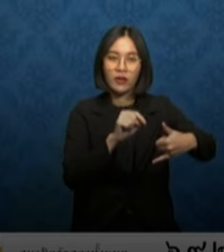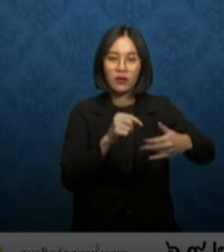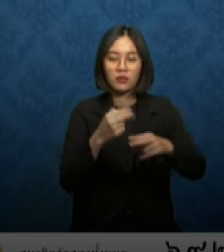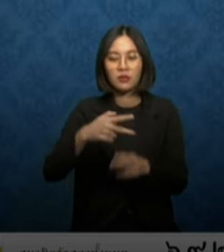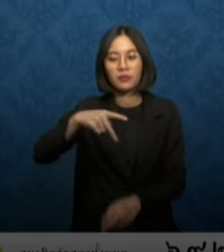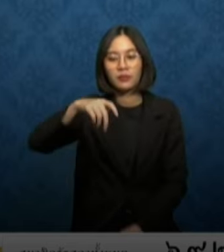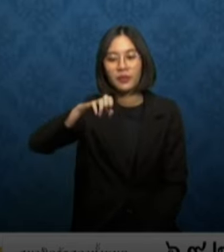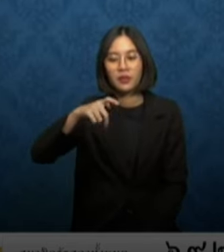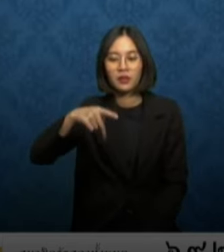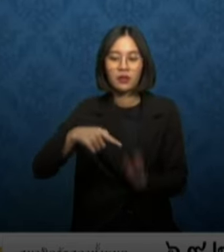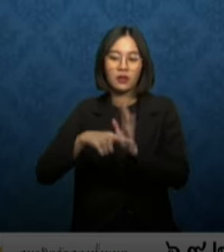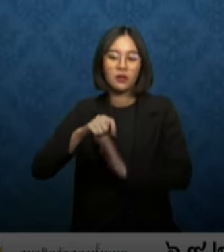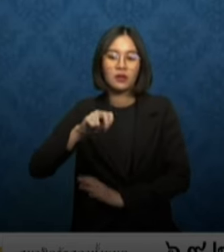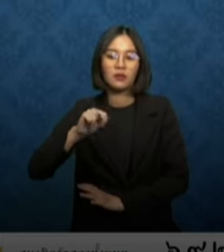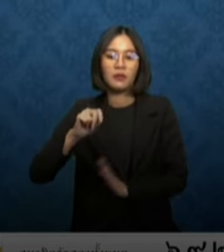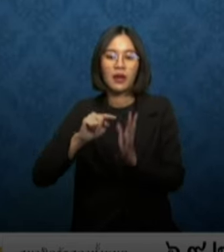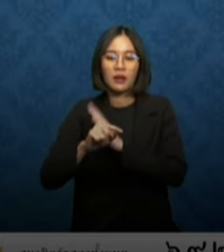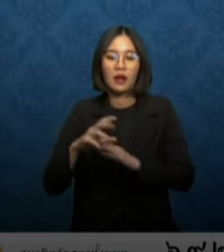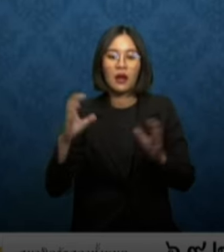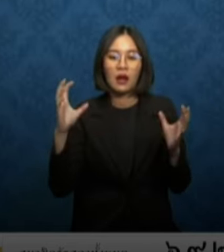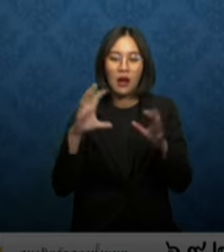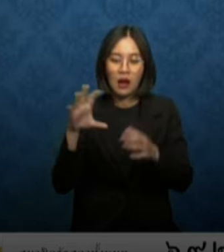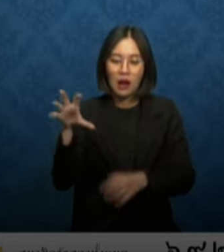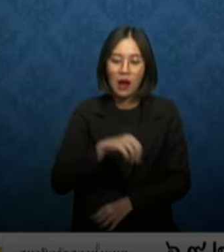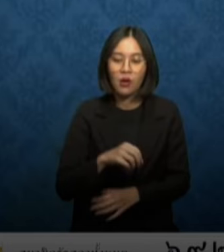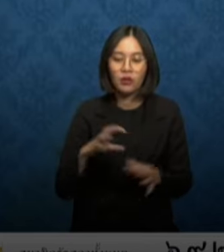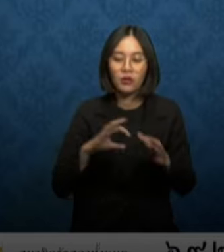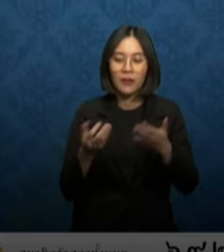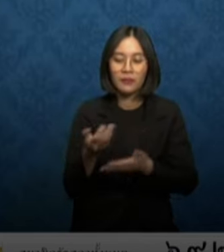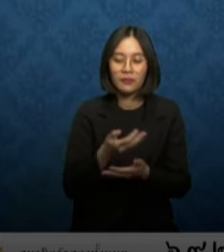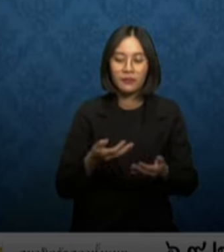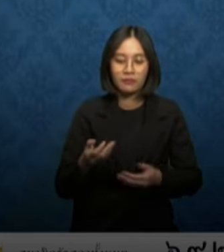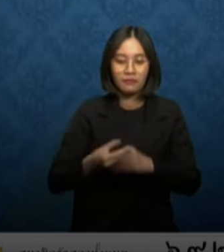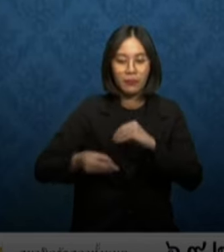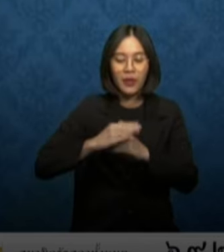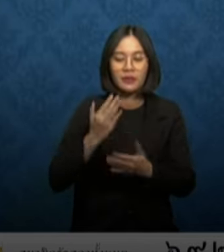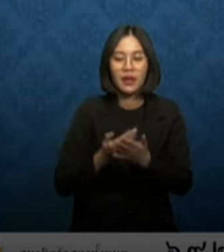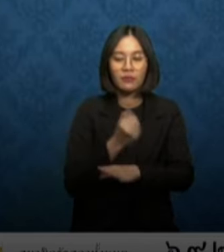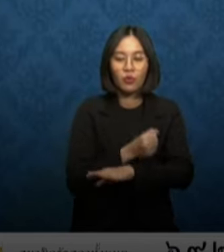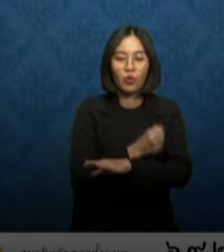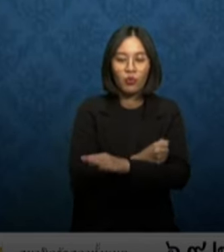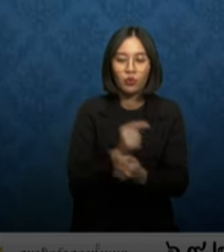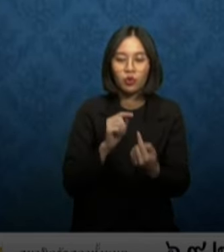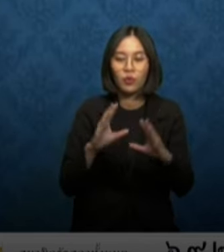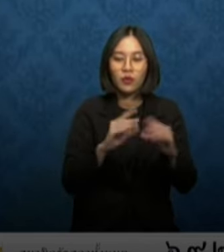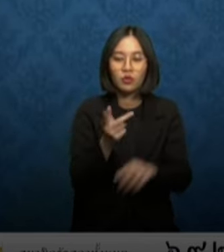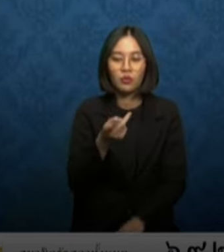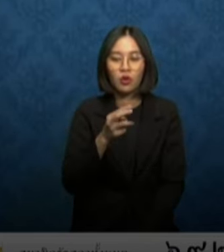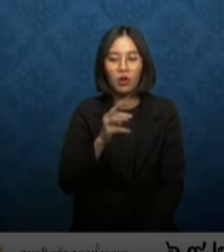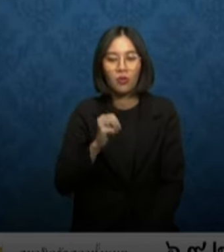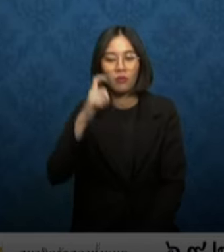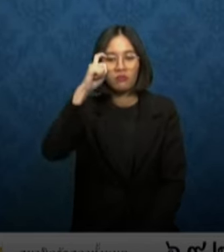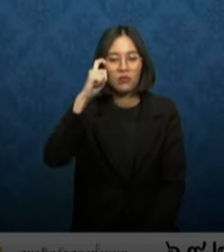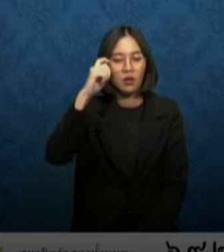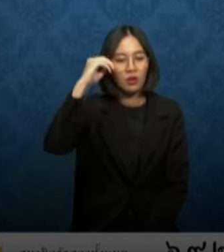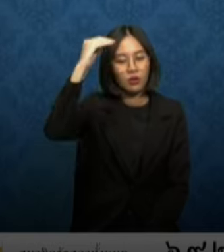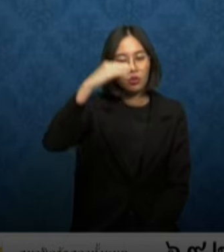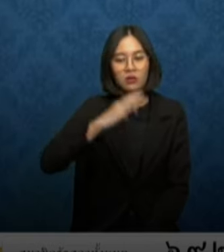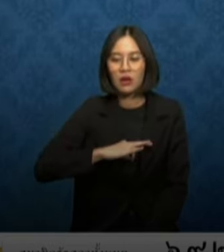พี่พัฒน์เนี่ยแะครับนำเรื่องการปรับค่าจ้างเข้าครมนายกเศรษฐาออกมาให้สัมภาษณ์แสดงท่าทีกระฟัดกระเฟียดไม่